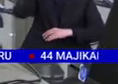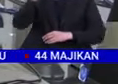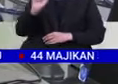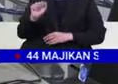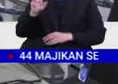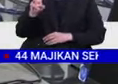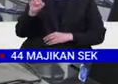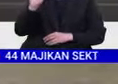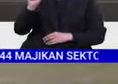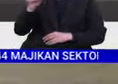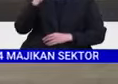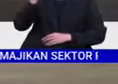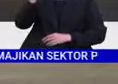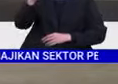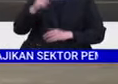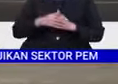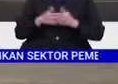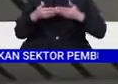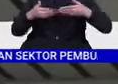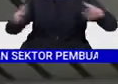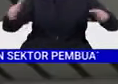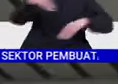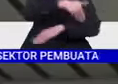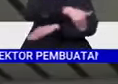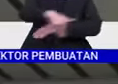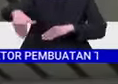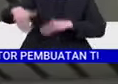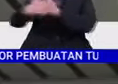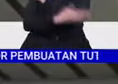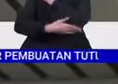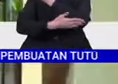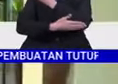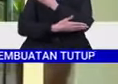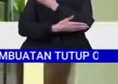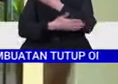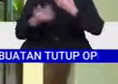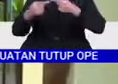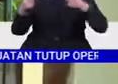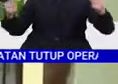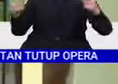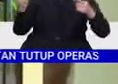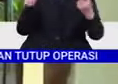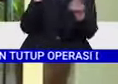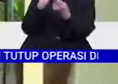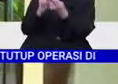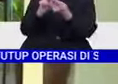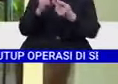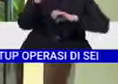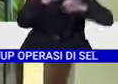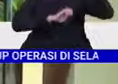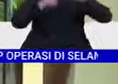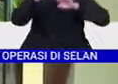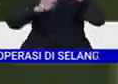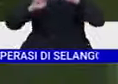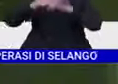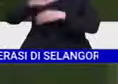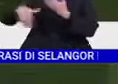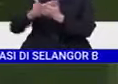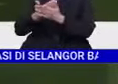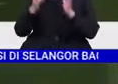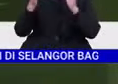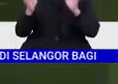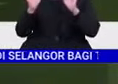bersama mahmun berkata pembukaan semula sempat dan Negara adalah suatu keputusan wajar setelah penilaian semua aspek